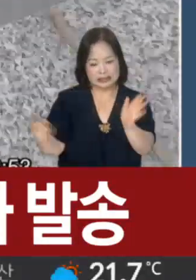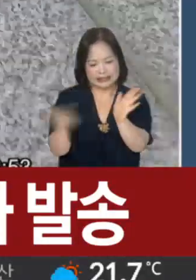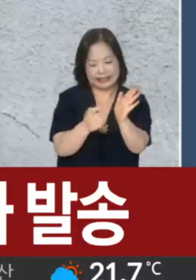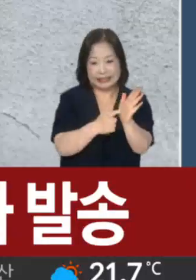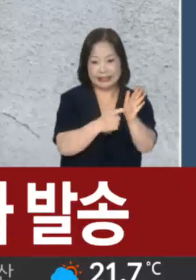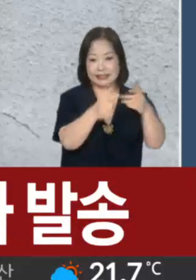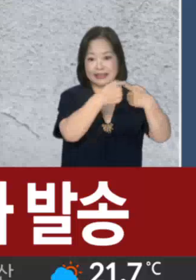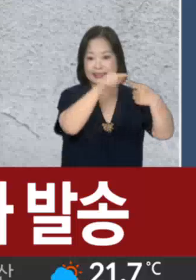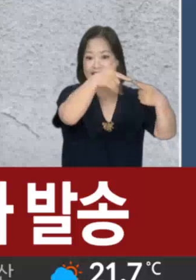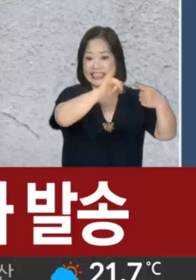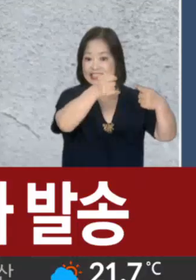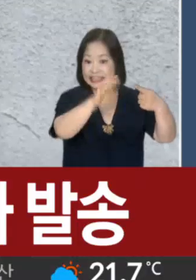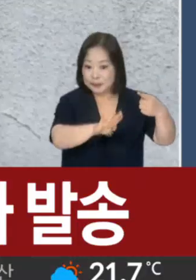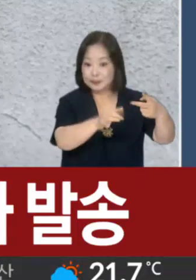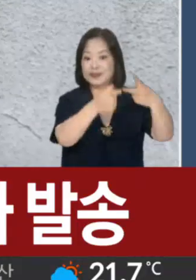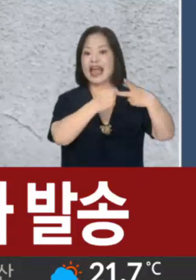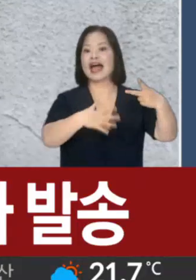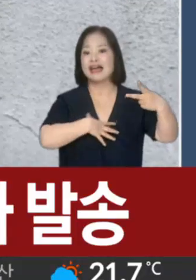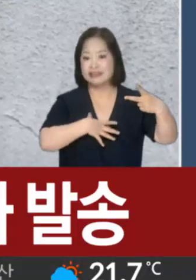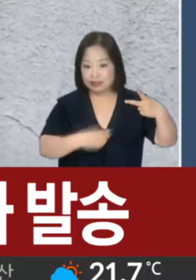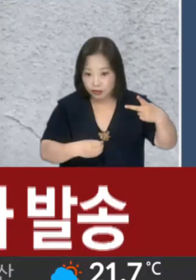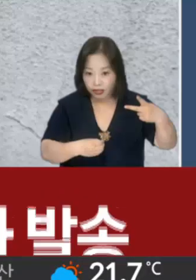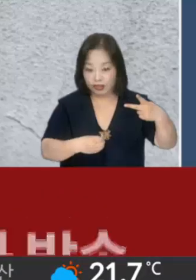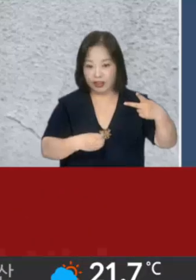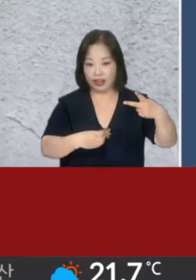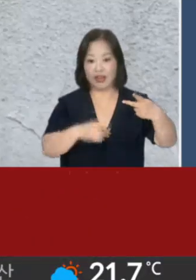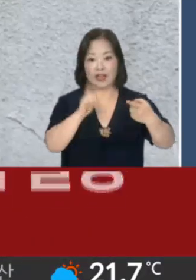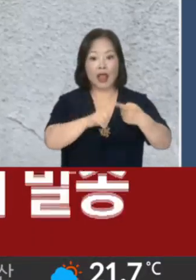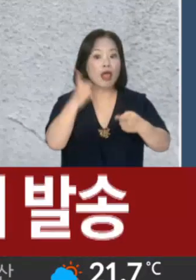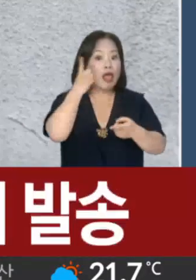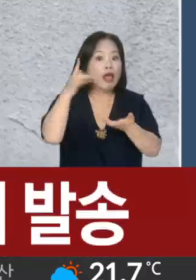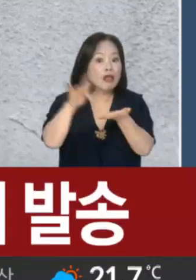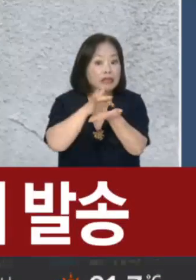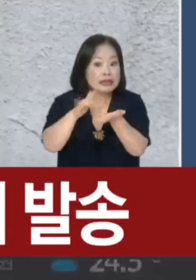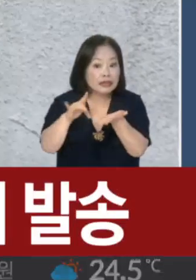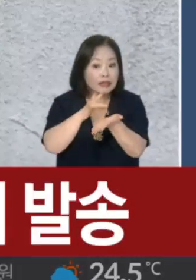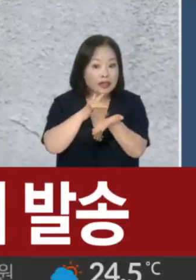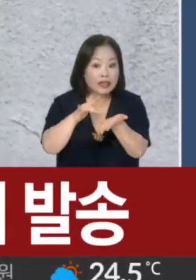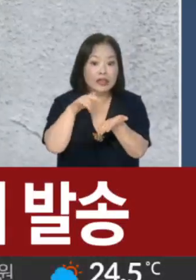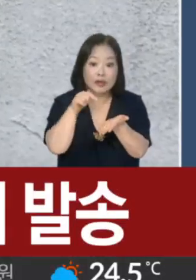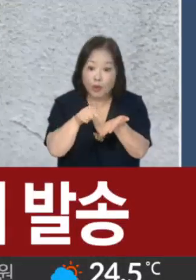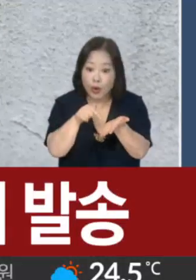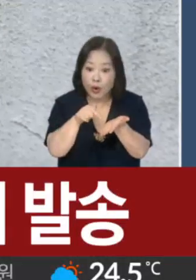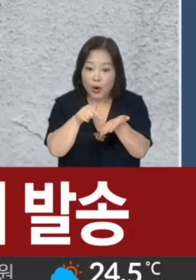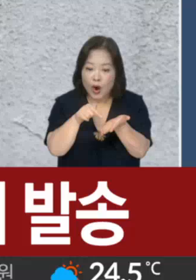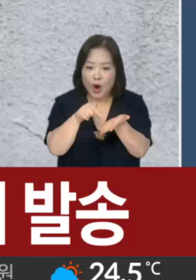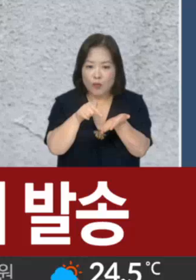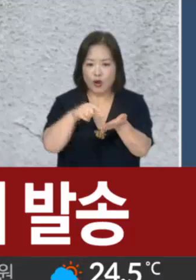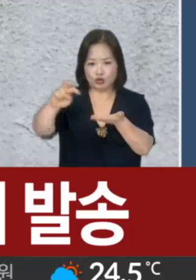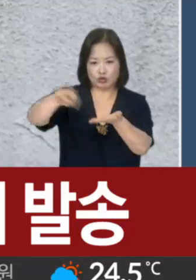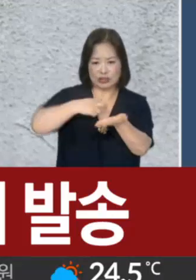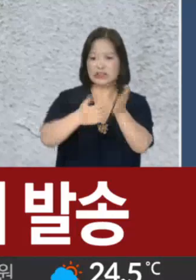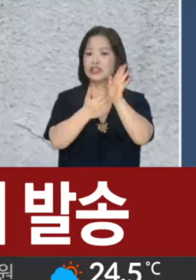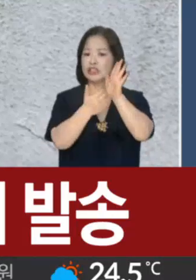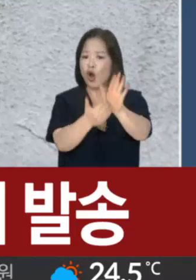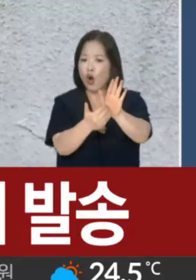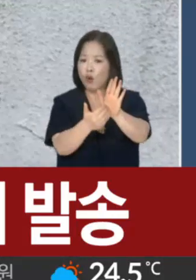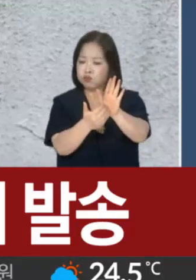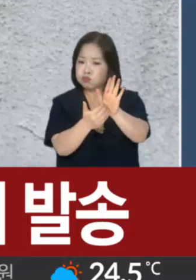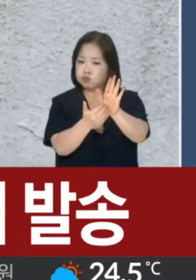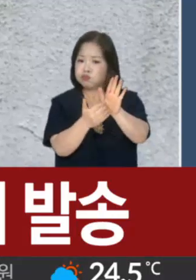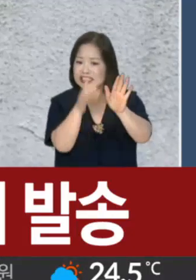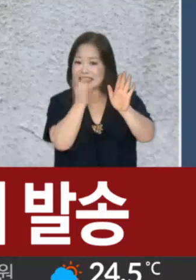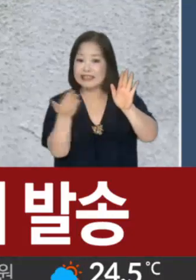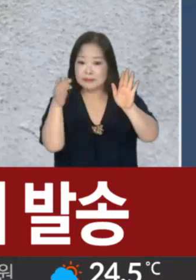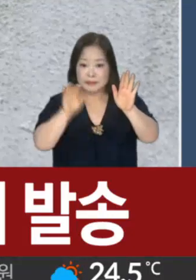긴급과 앞서 말씀드린 안전 문자 같은 경우에는 핸드폰의 기능을 뭐 일명 이제 수신 거부 예. 이런 거를 설정을 해둘 수가